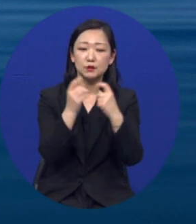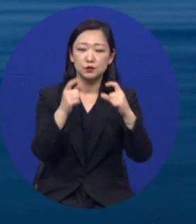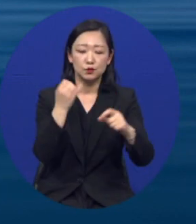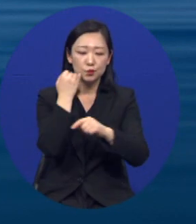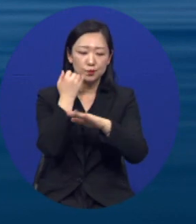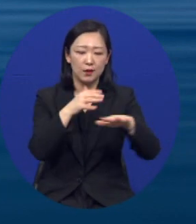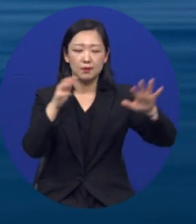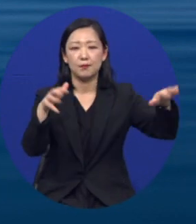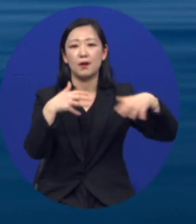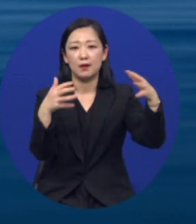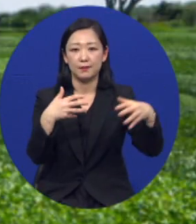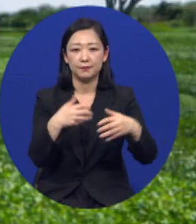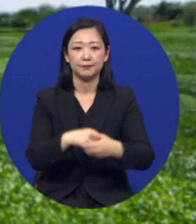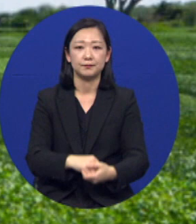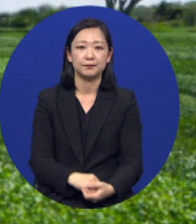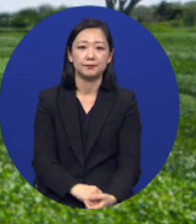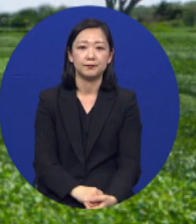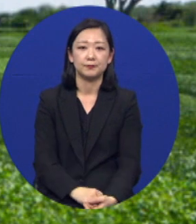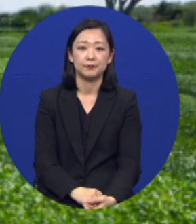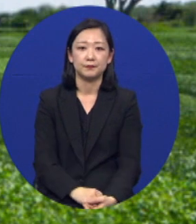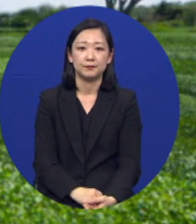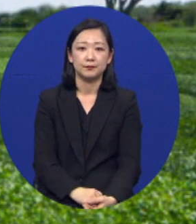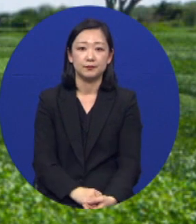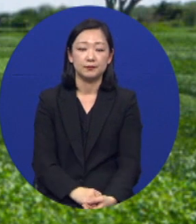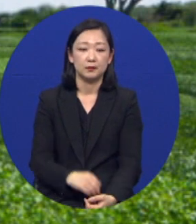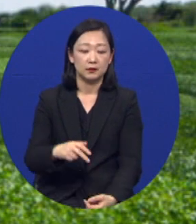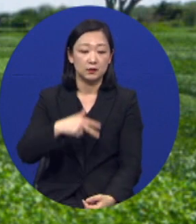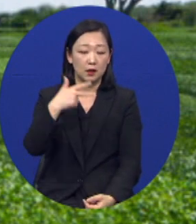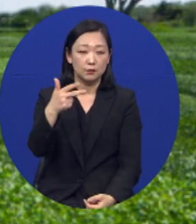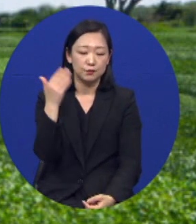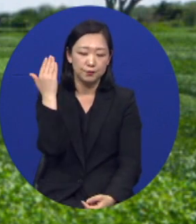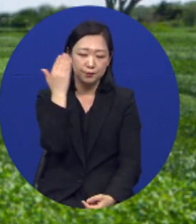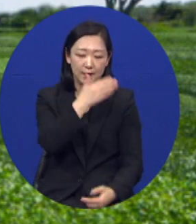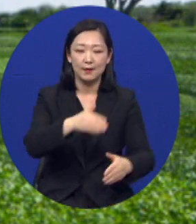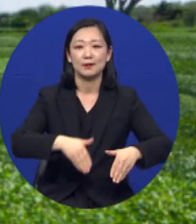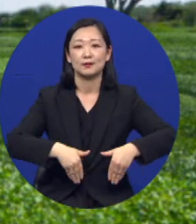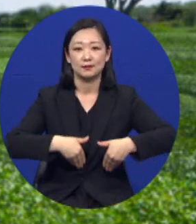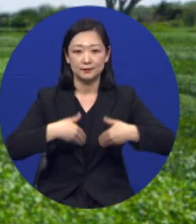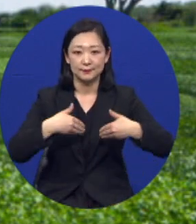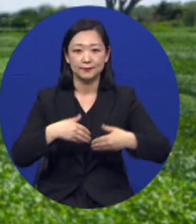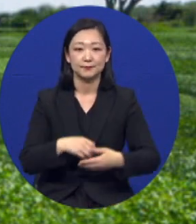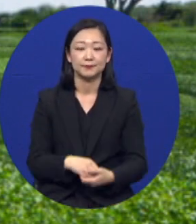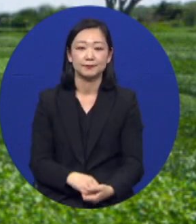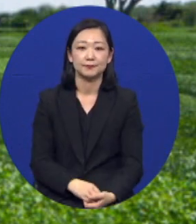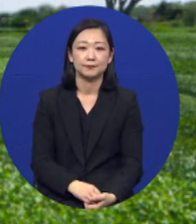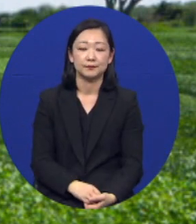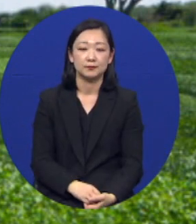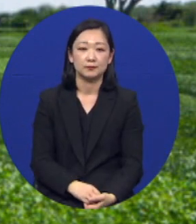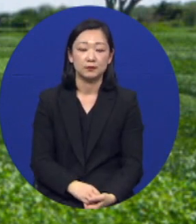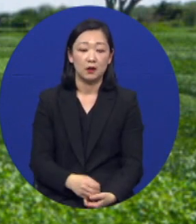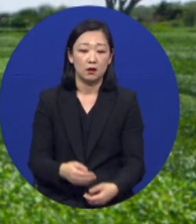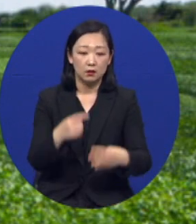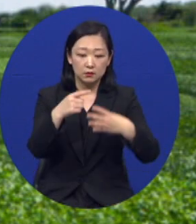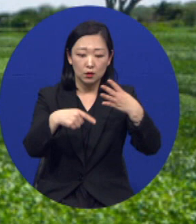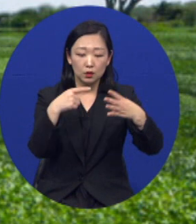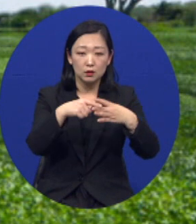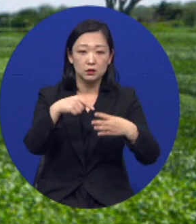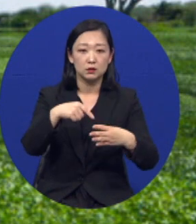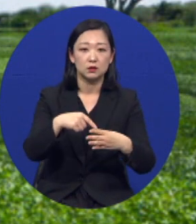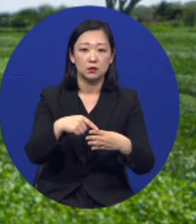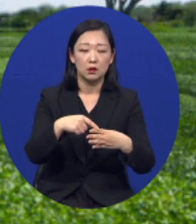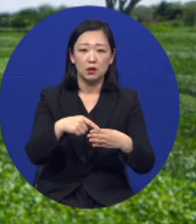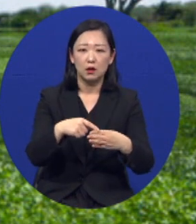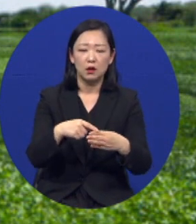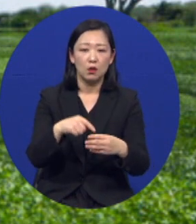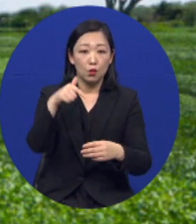해상에도 바람이 불겠습니다 다음 주는 대체로 맑고 따뜻한 날씨를 보이겠습니다 다만 절기상 고구인